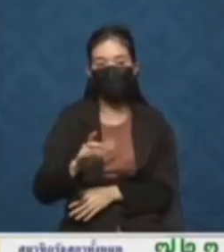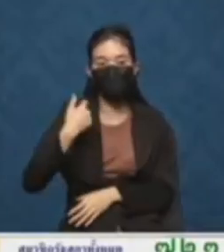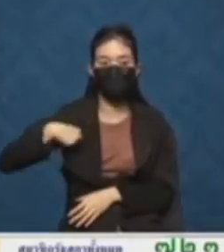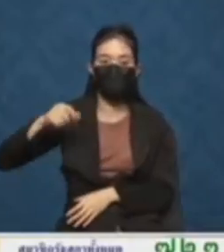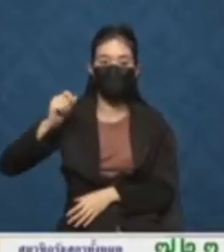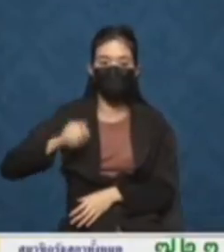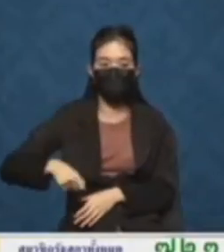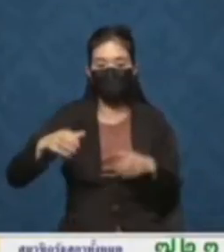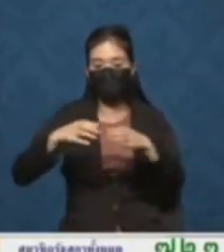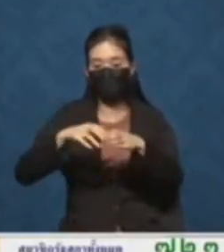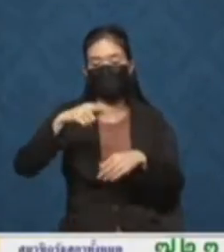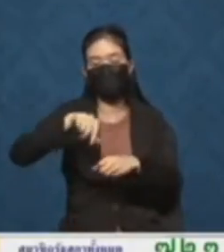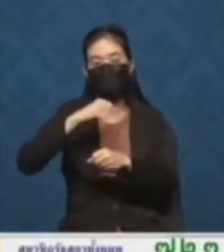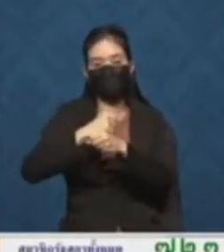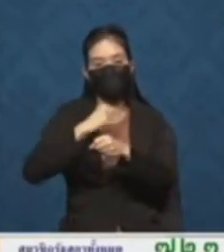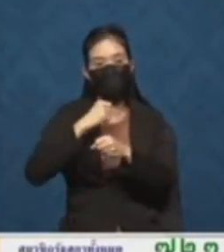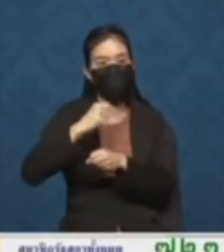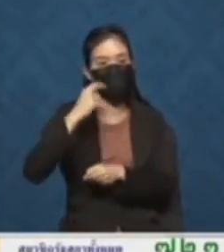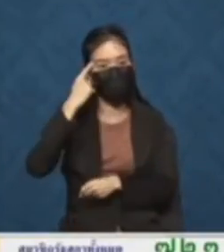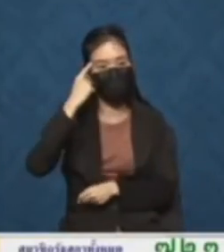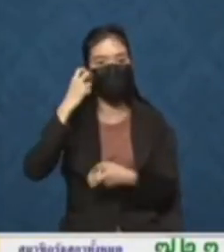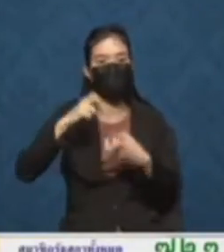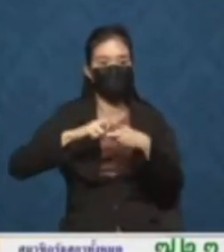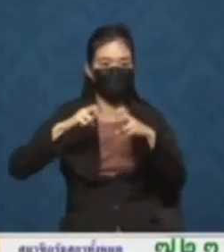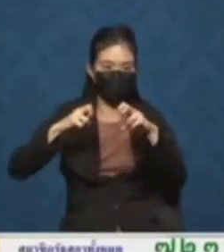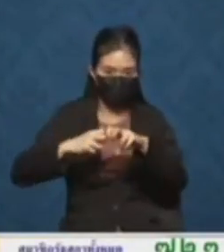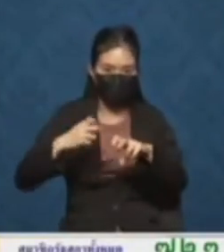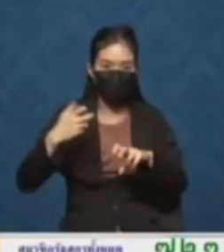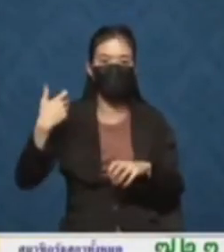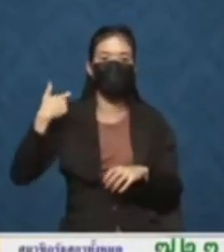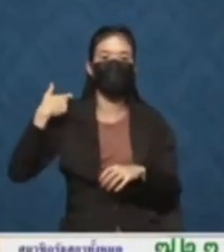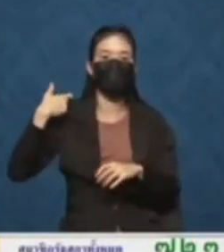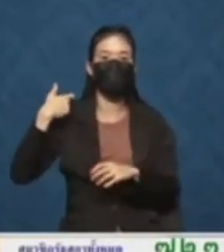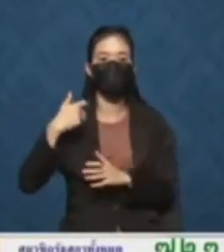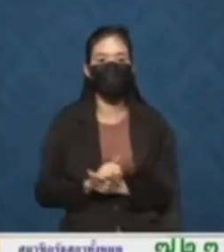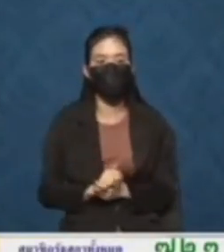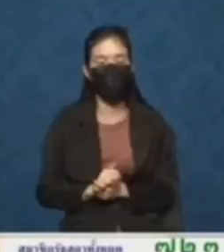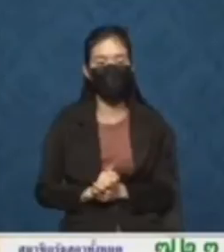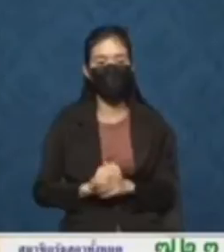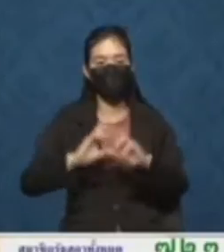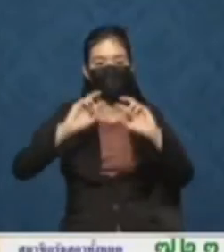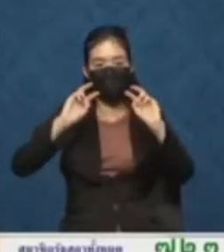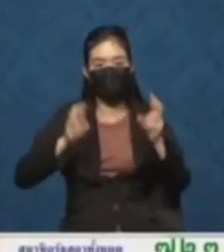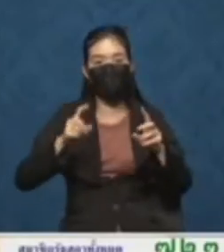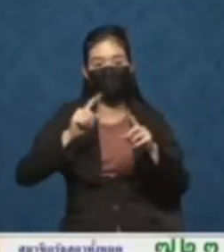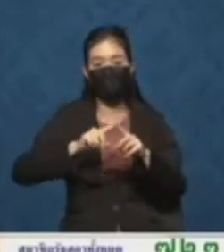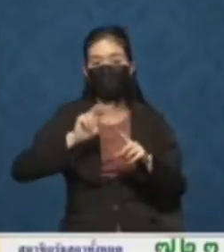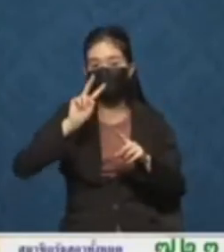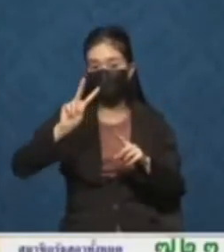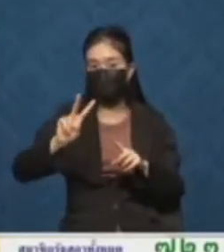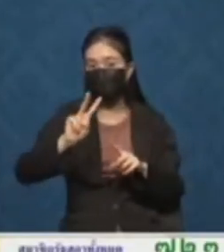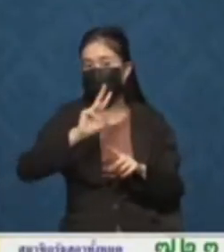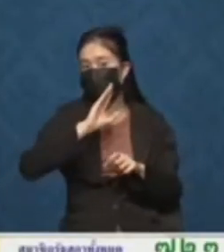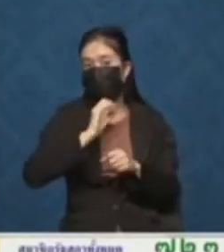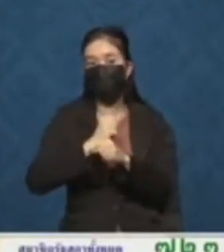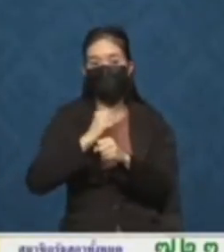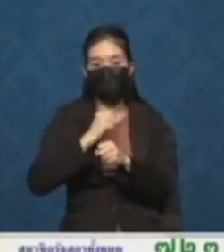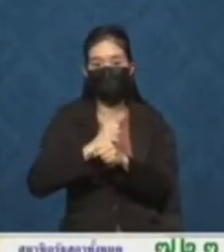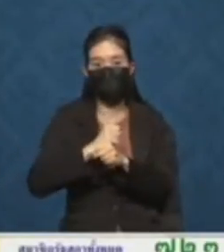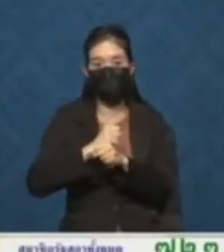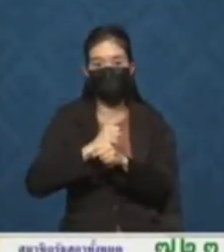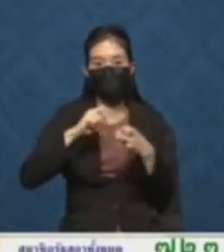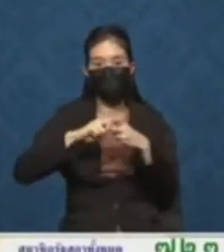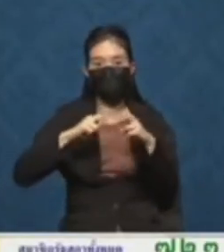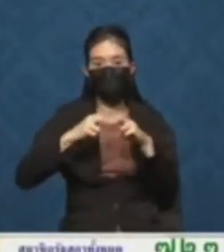ระผมคิดว่าเรื่องนี้จะมีปัญหาประเด็นที่สองคือว่าในร่างนี้จะมีปัญหา